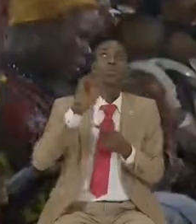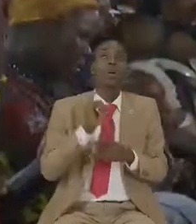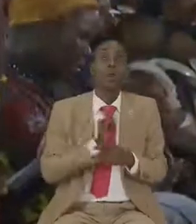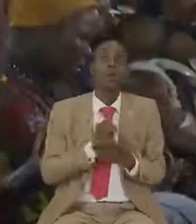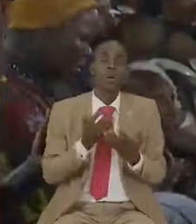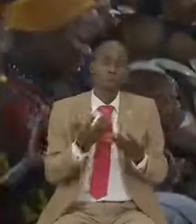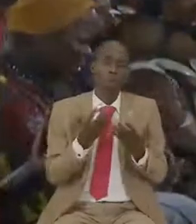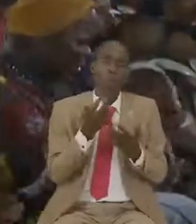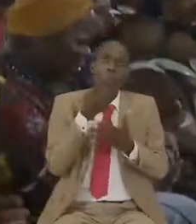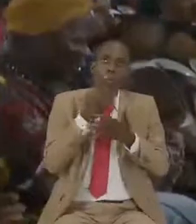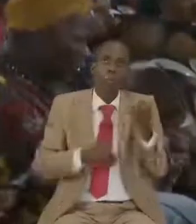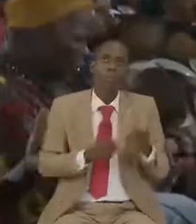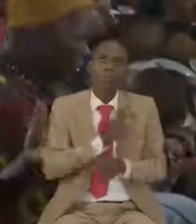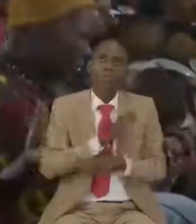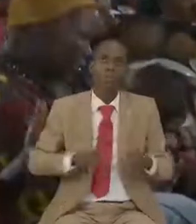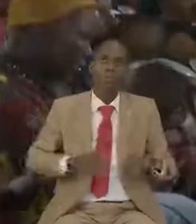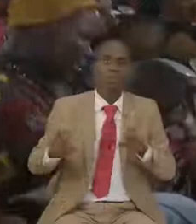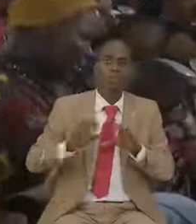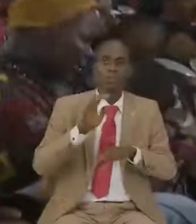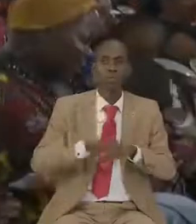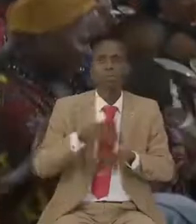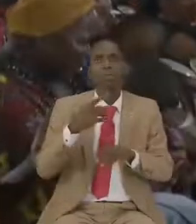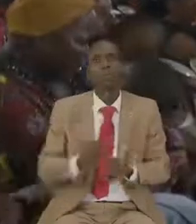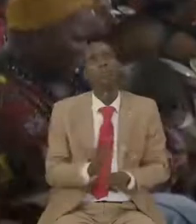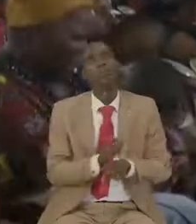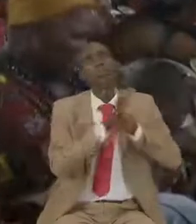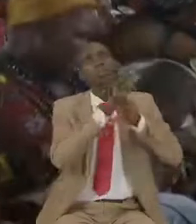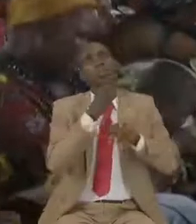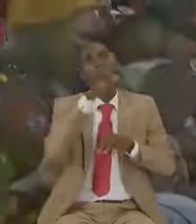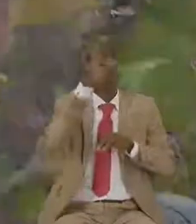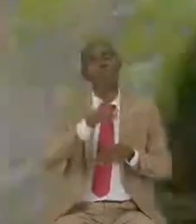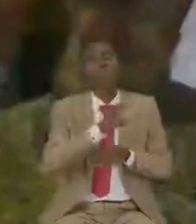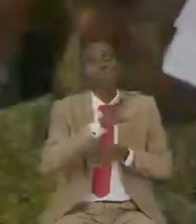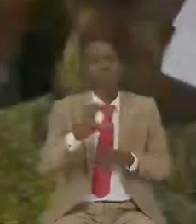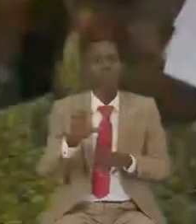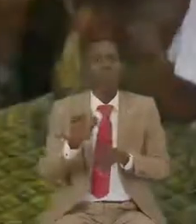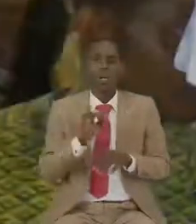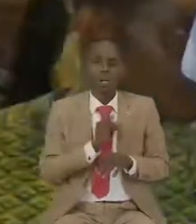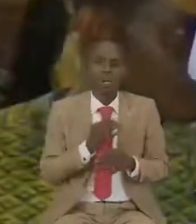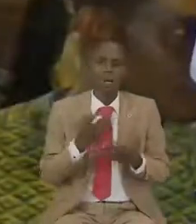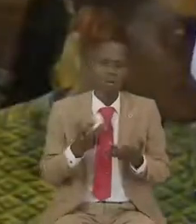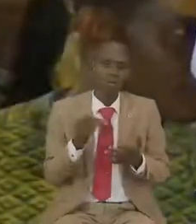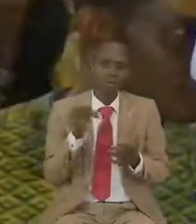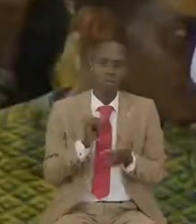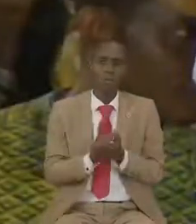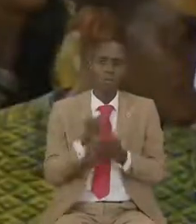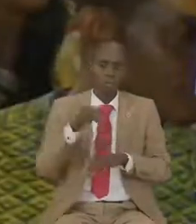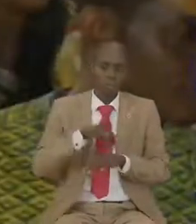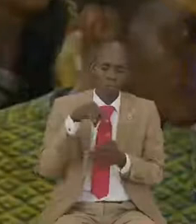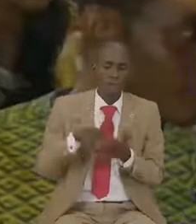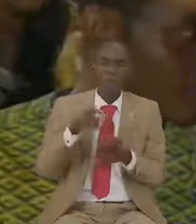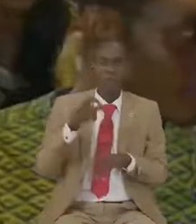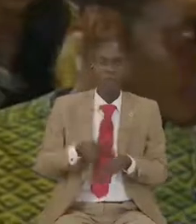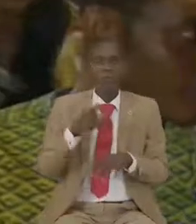Je veux ce que Christ a fait à la croix du calvaire, en ôtant mes péchés, je veux